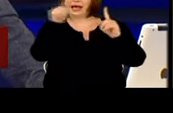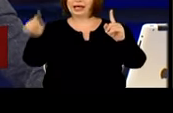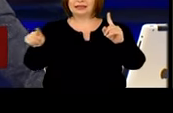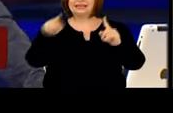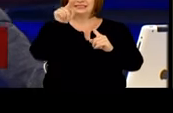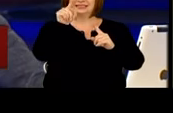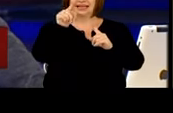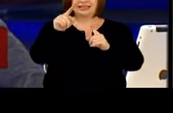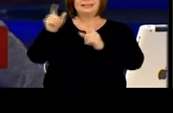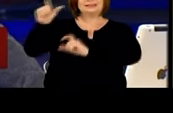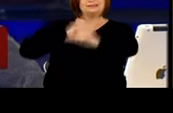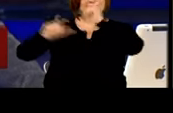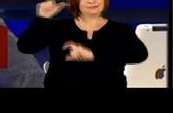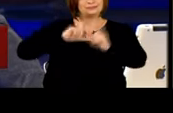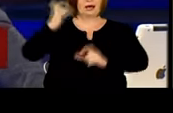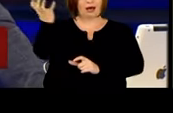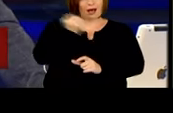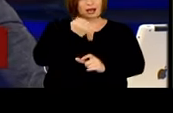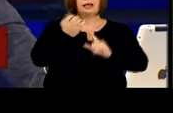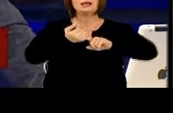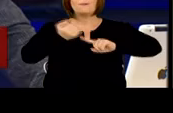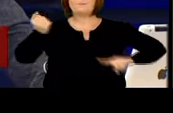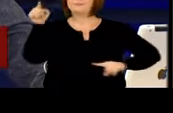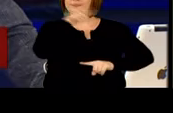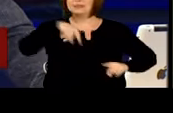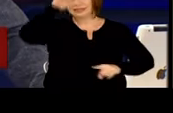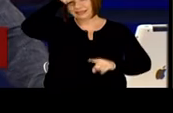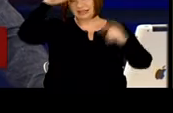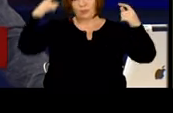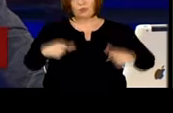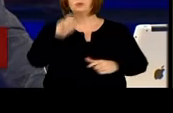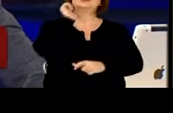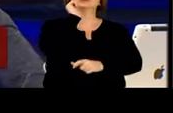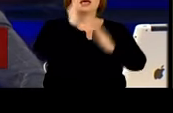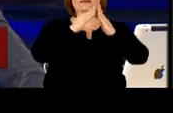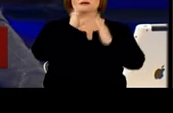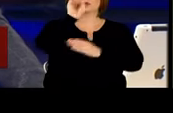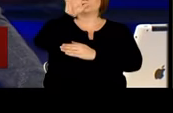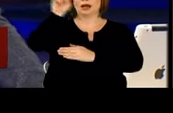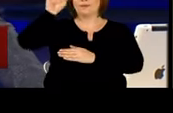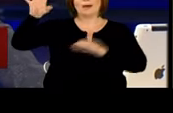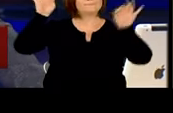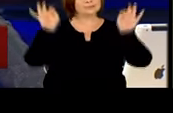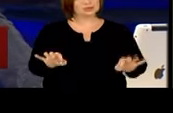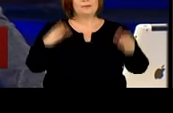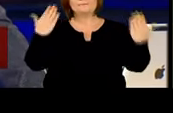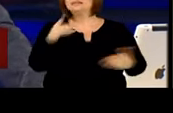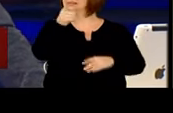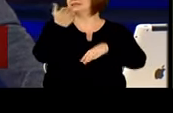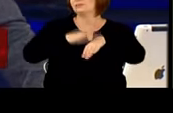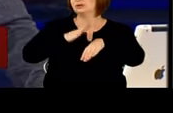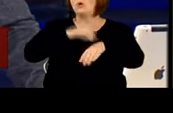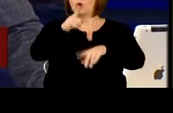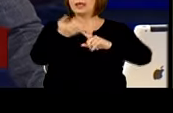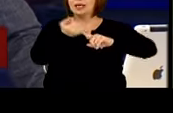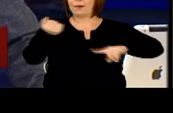sizlerden sipariş alarak kebapları İstanbul'da evlerinize göndermeye başlayacağız. Peki siz ne yapacaksınız? O